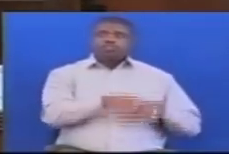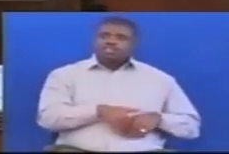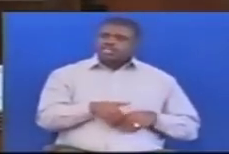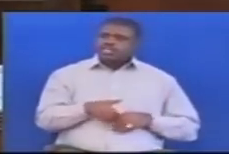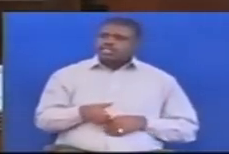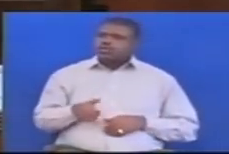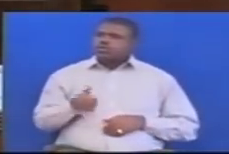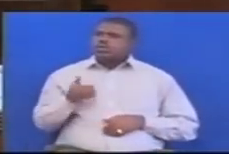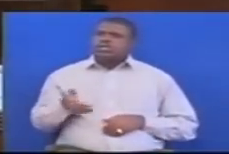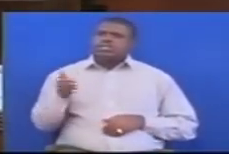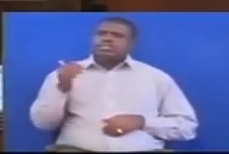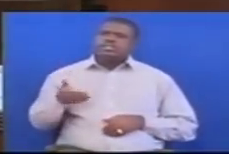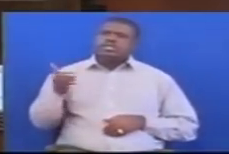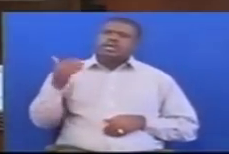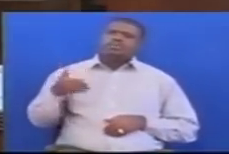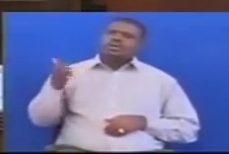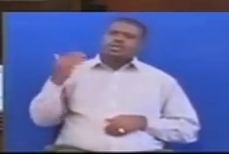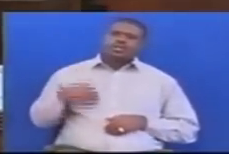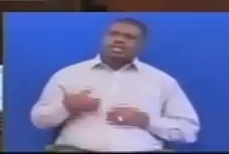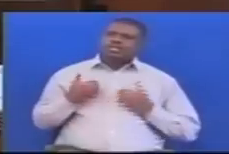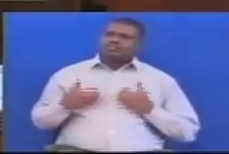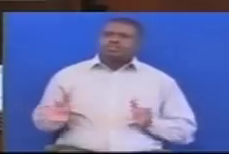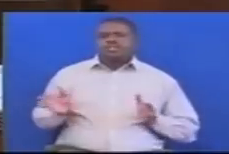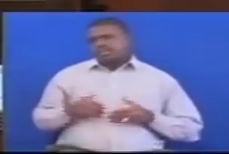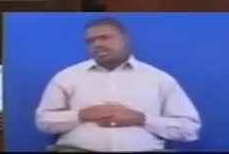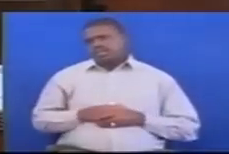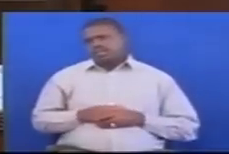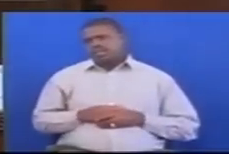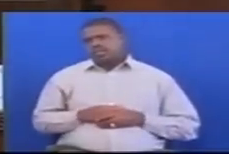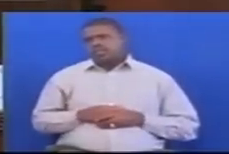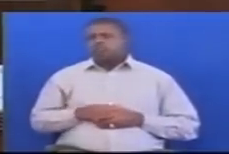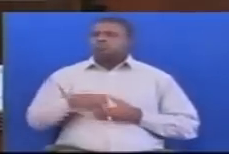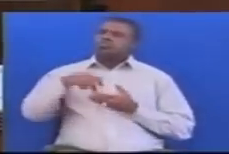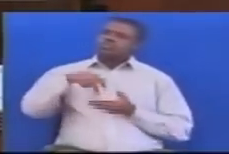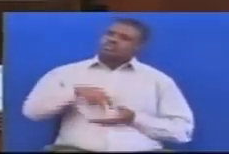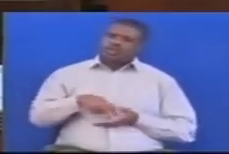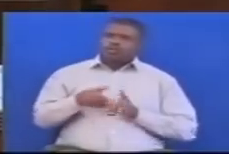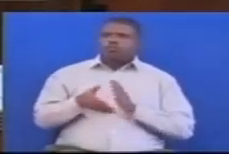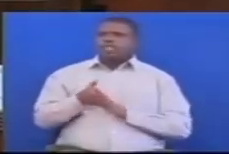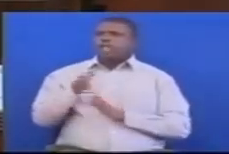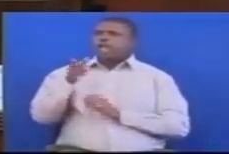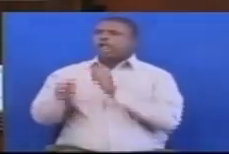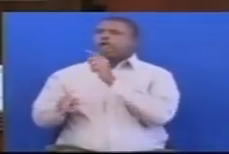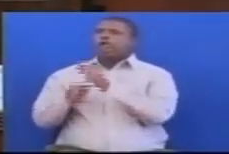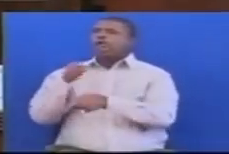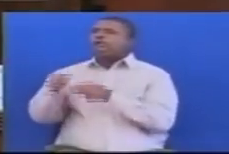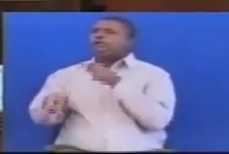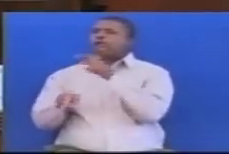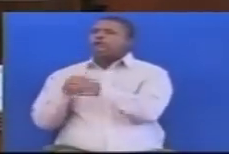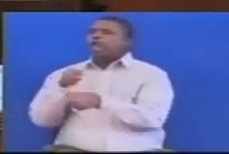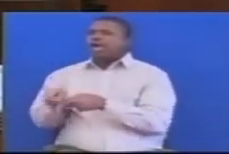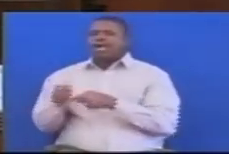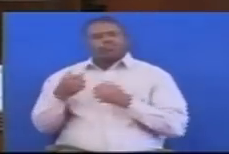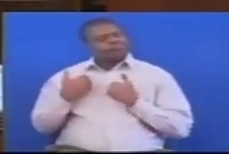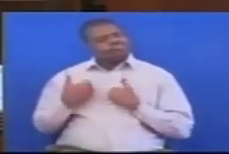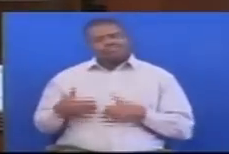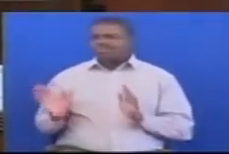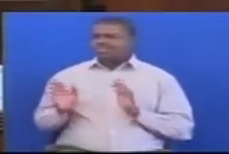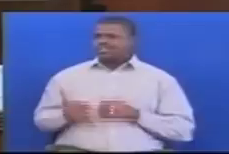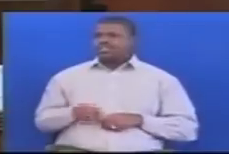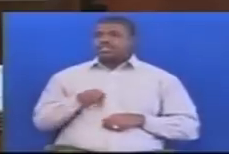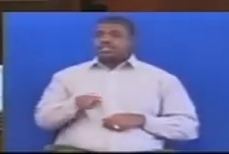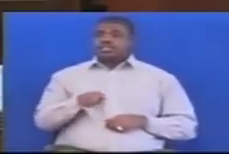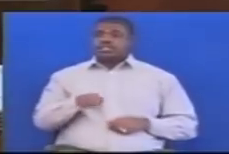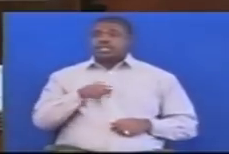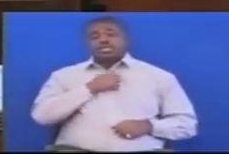ndani, na huwa tupendi kusimama na kuanza kulaumu, lakini hii inasikitisha.